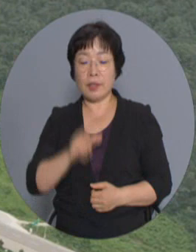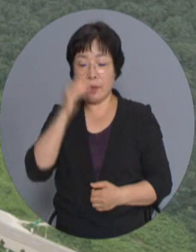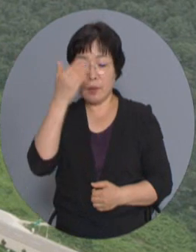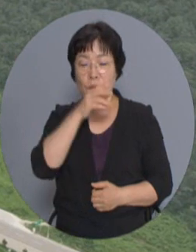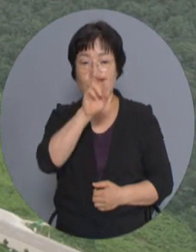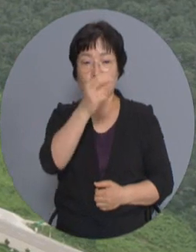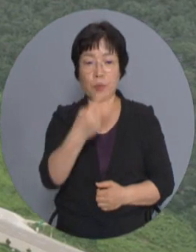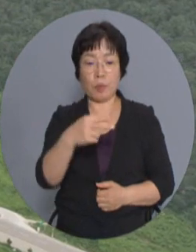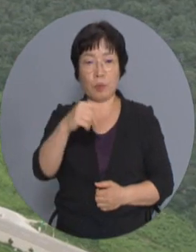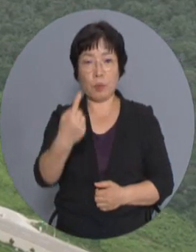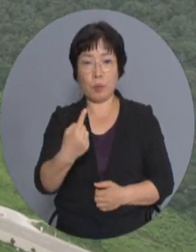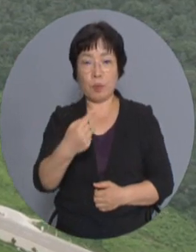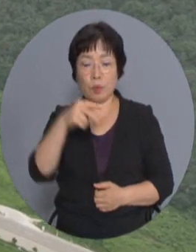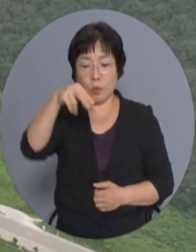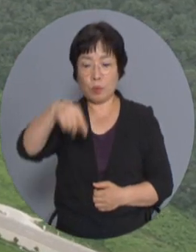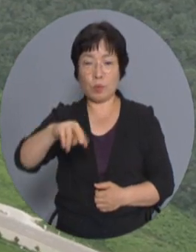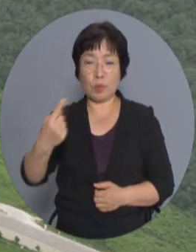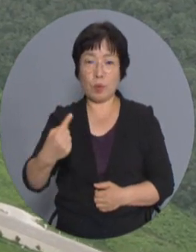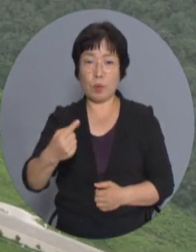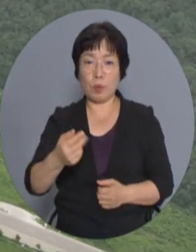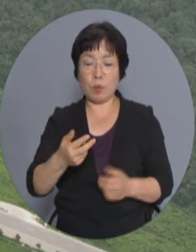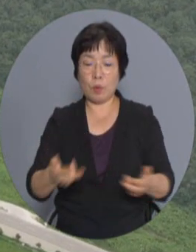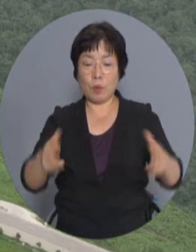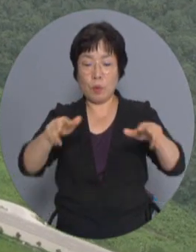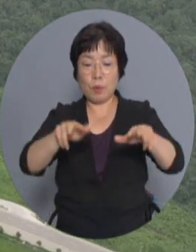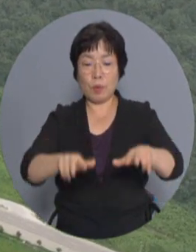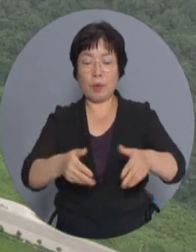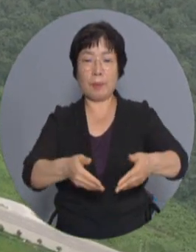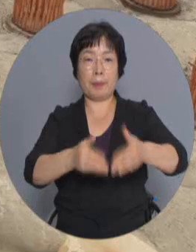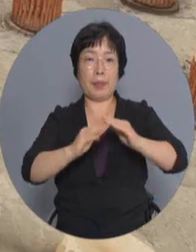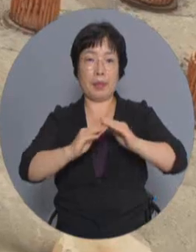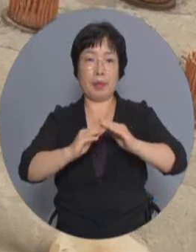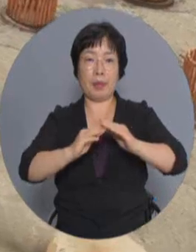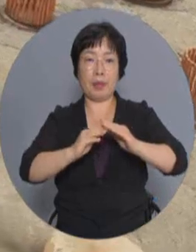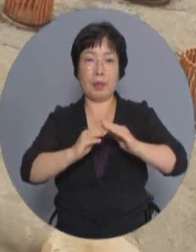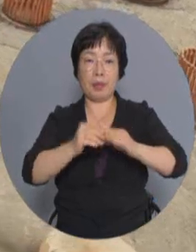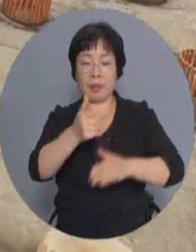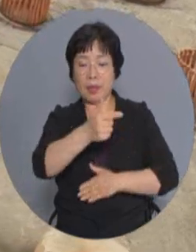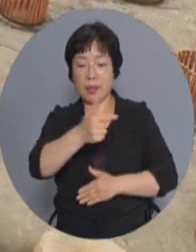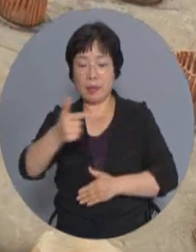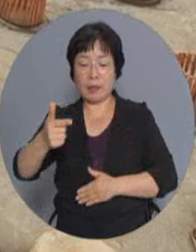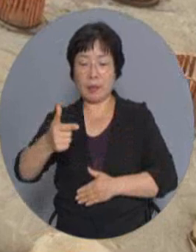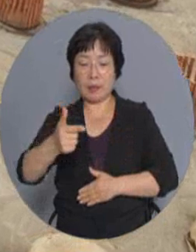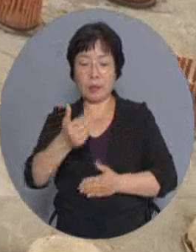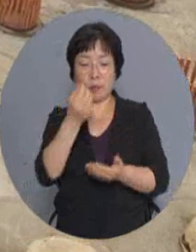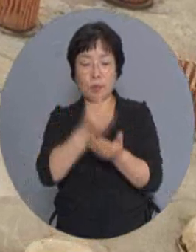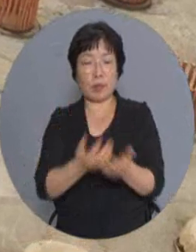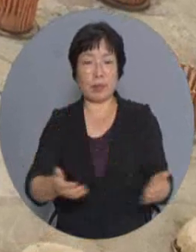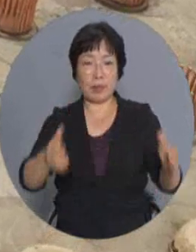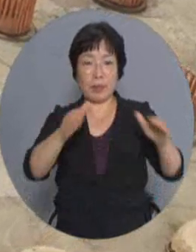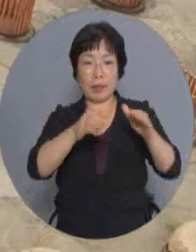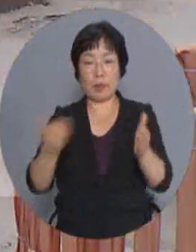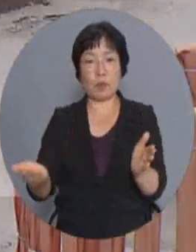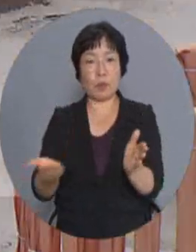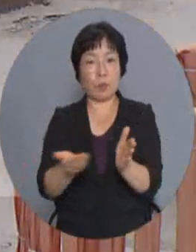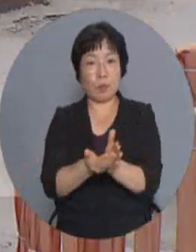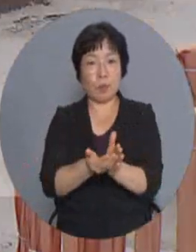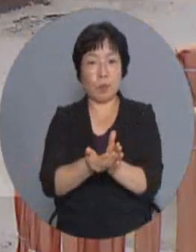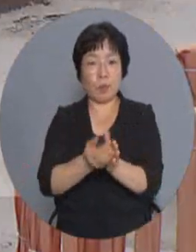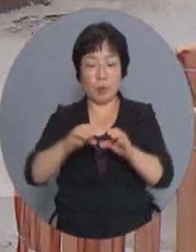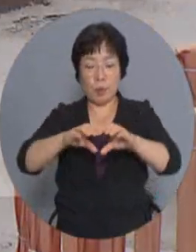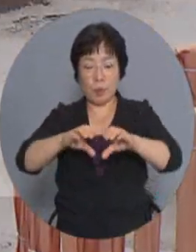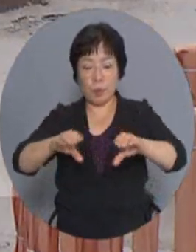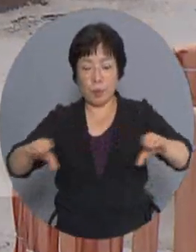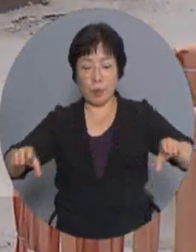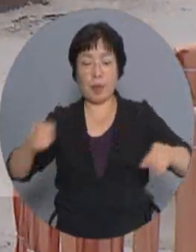여수 묘도의 LNG 허브 터미널 공사 현장입니다. 대규모 LNG 저장 탱크와 전용 부두, 수송 배관